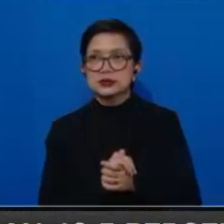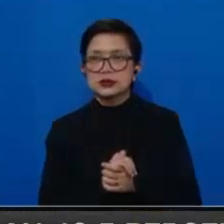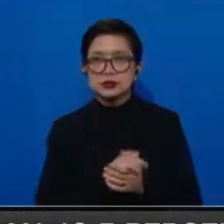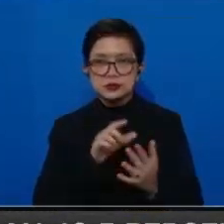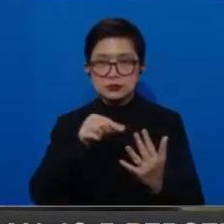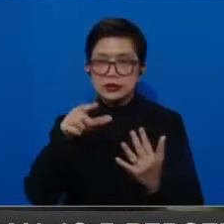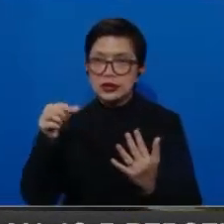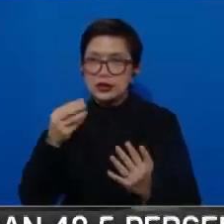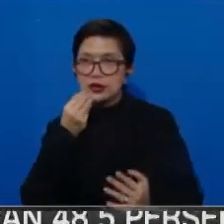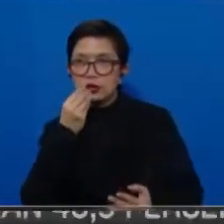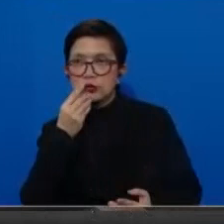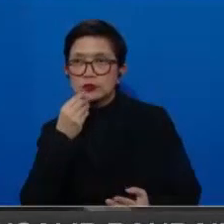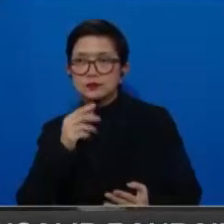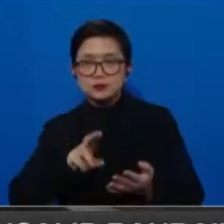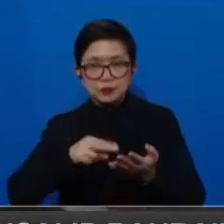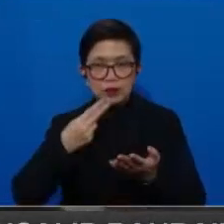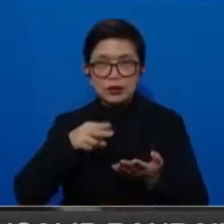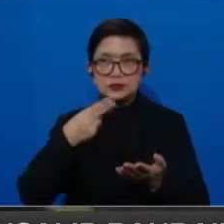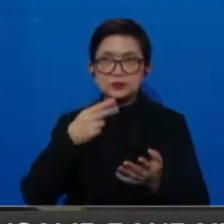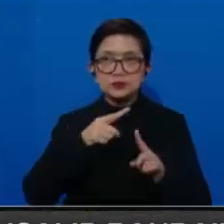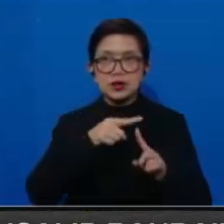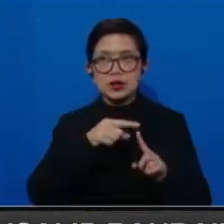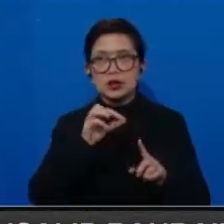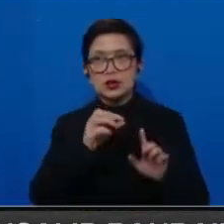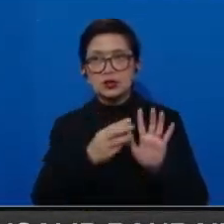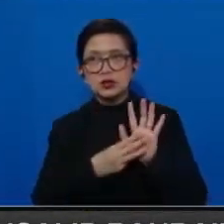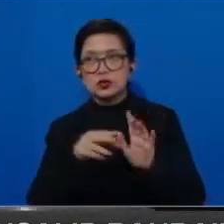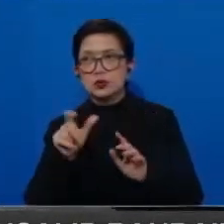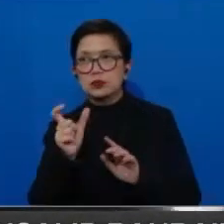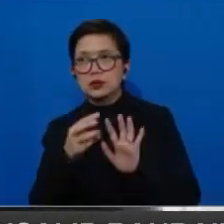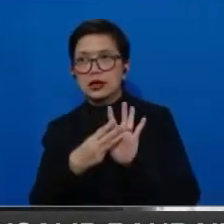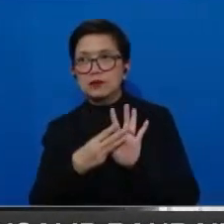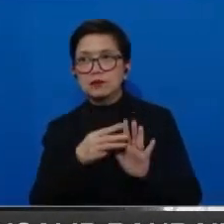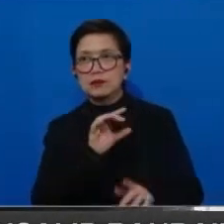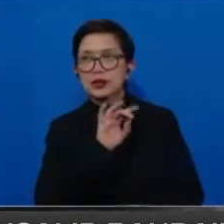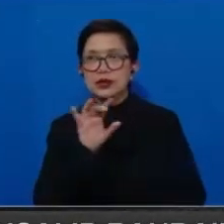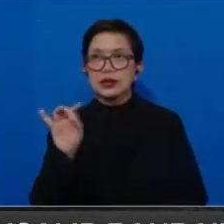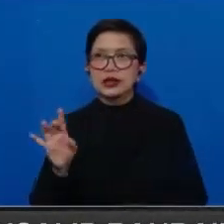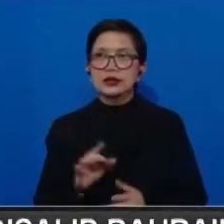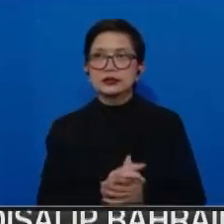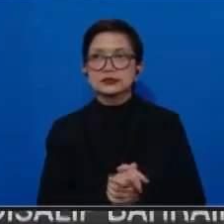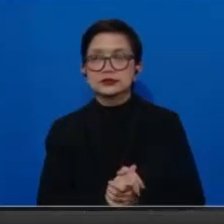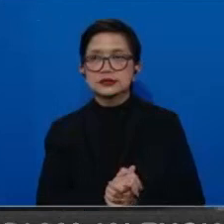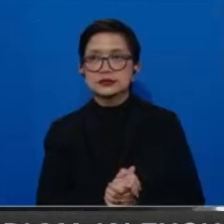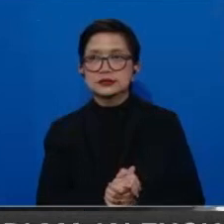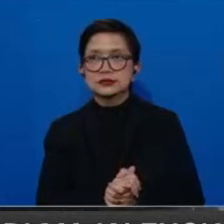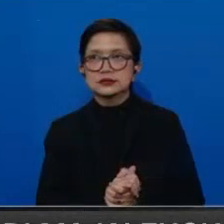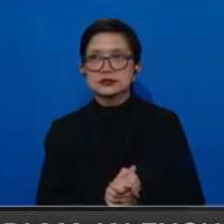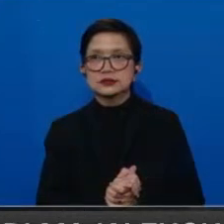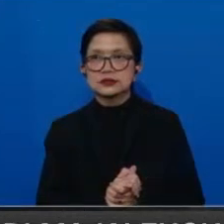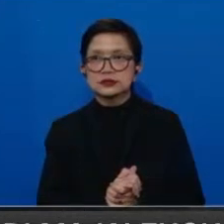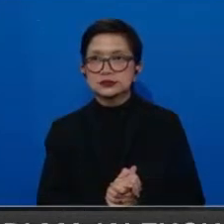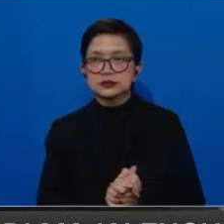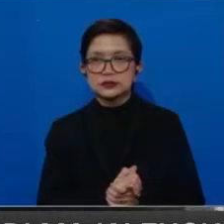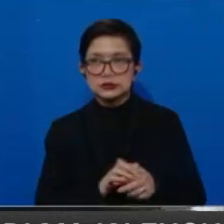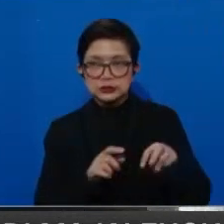rasa, yakni spaghetti, tom yum, dan varian karamel. Kayak basreng karamel, ceker